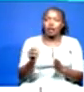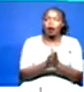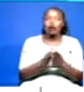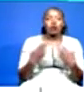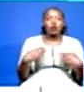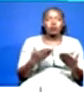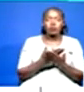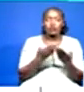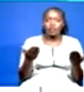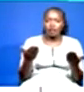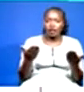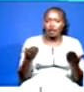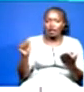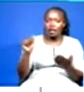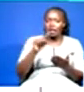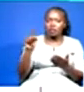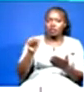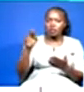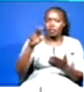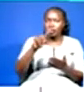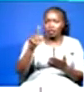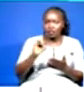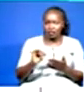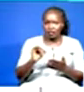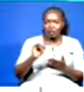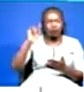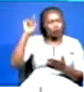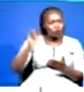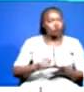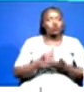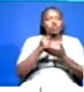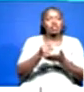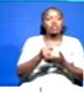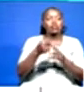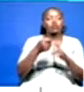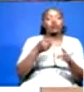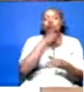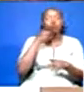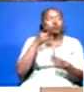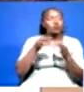na Adhadhi ambao wameshindwa kujikimu kutokana na ukame wa muda mrefu.